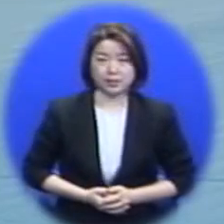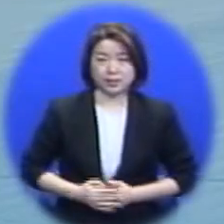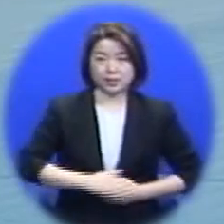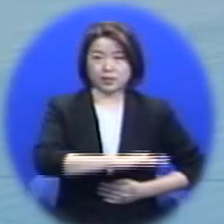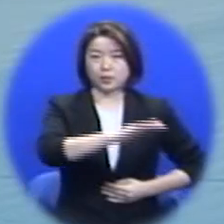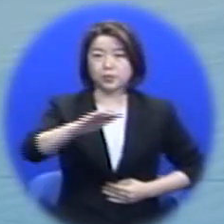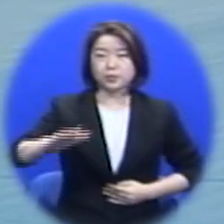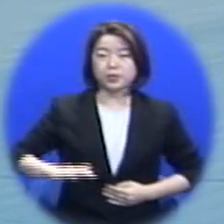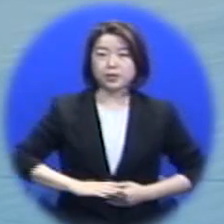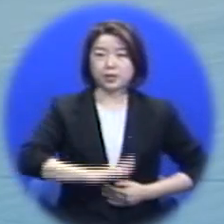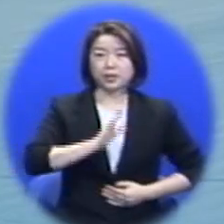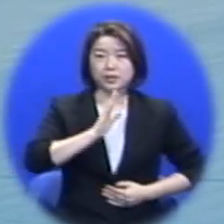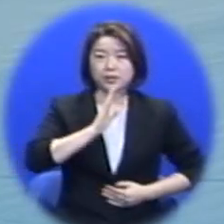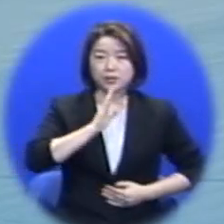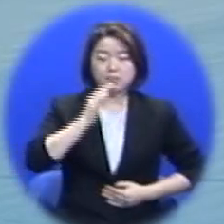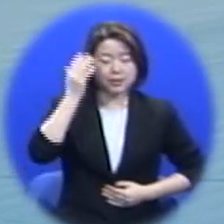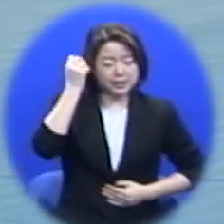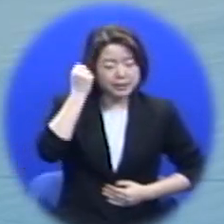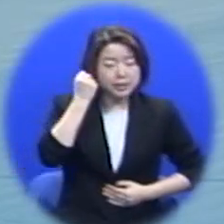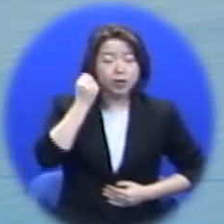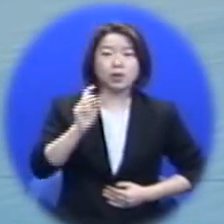우리가 정말 명심해야 될 것은